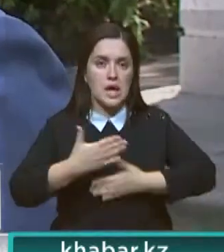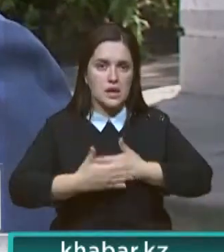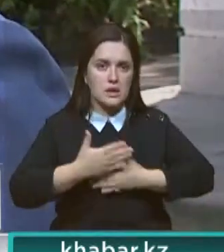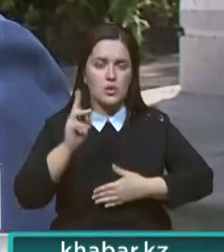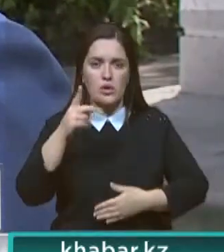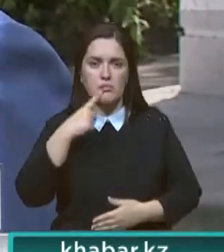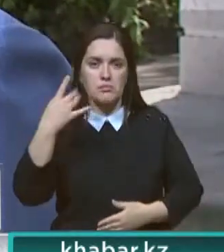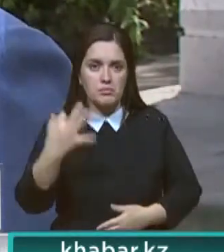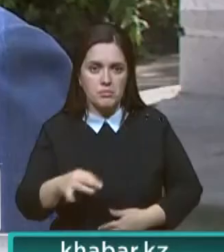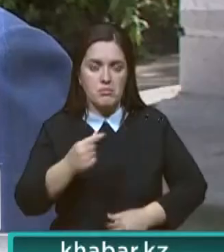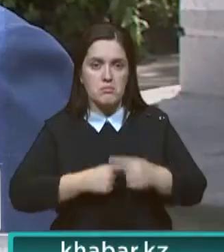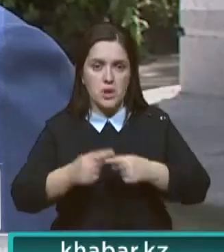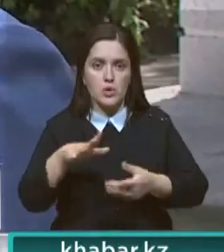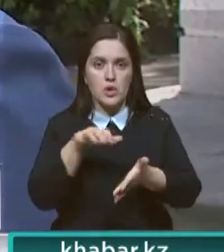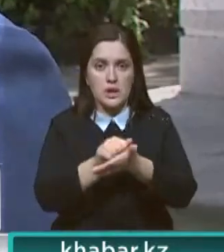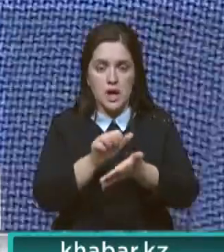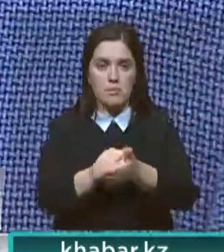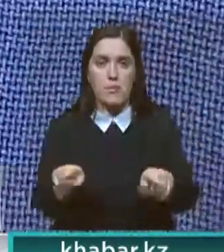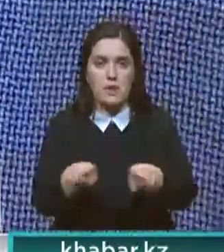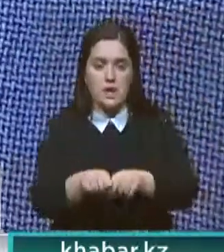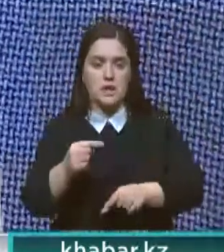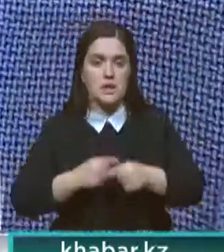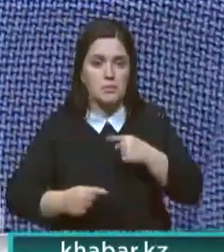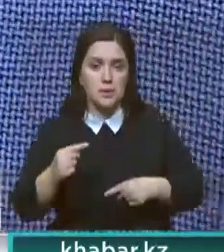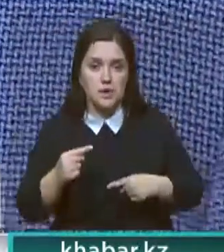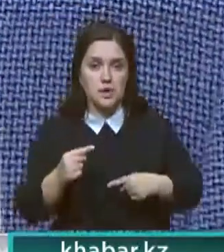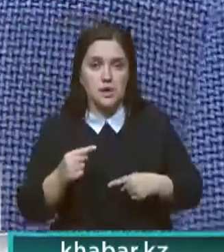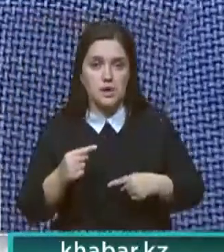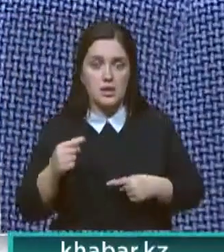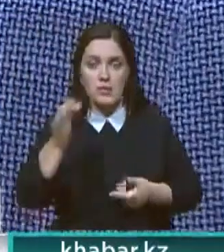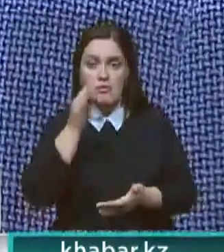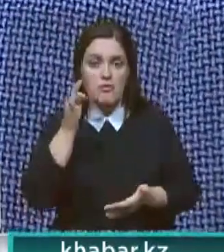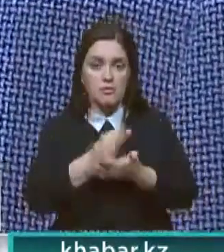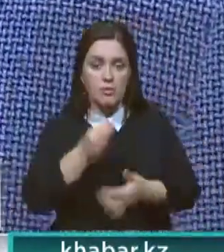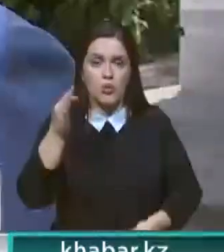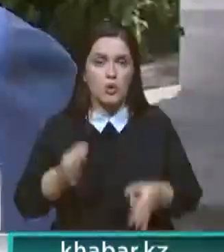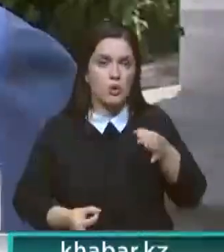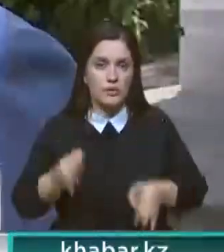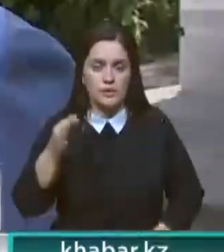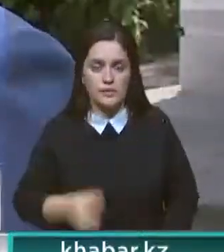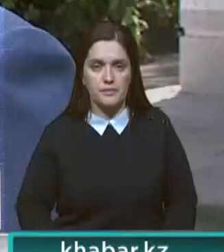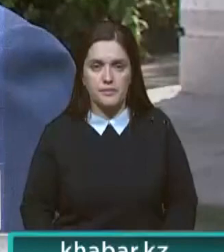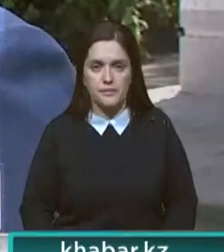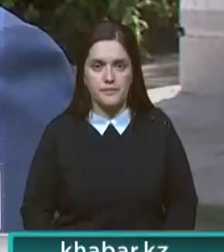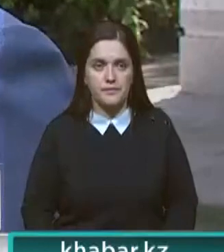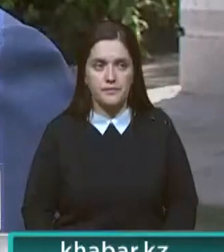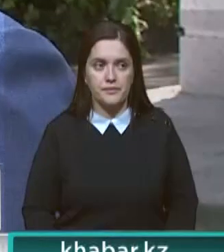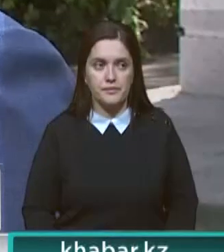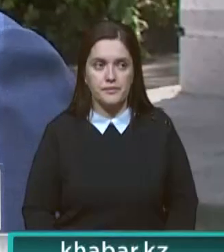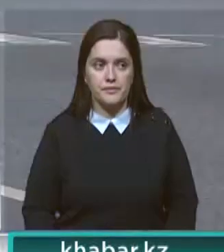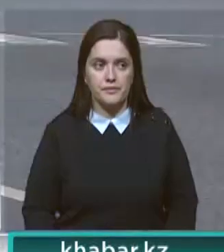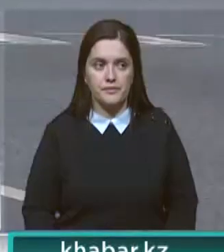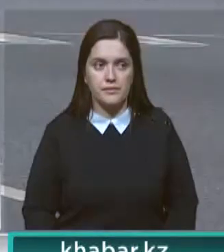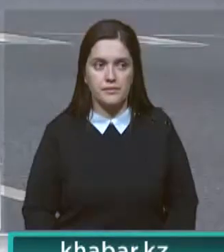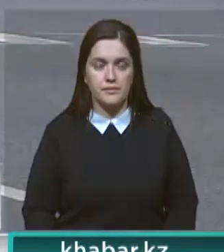бессовестных предпринимателей, которые занимаются таким бизнесом, и привлекать их к уголовной ответственности в первую очередь, за то, чтобы эти вейпы вообще запретить в нашей